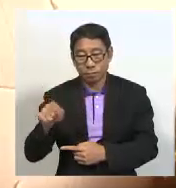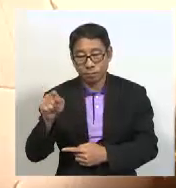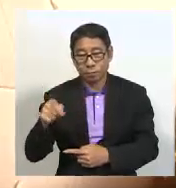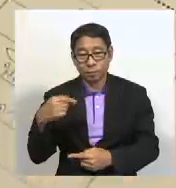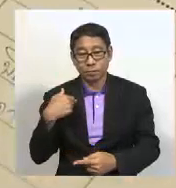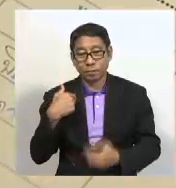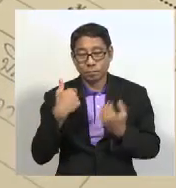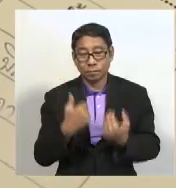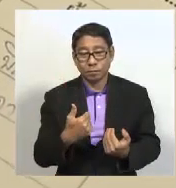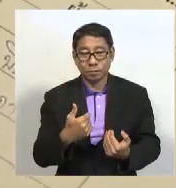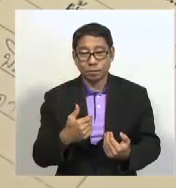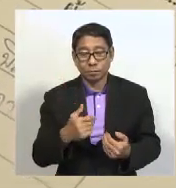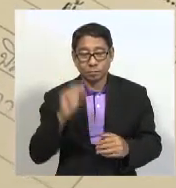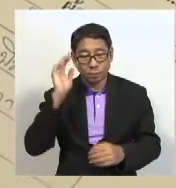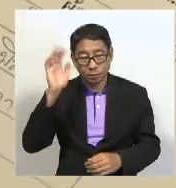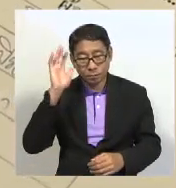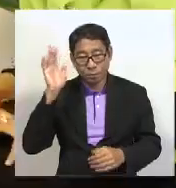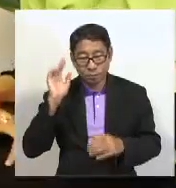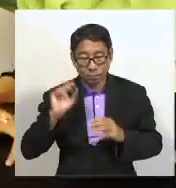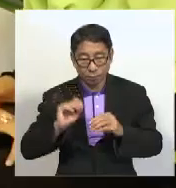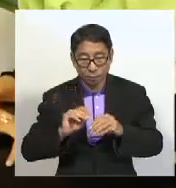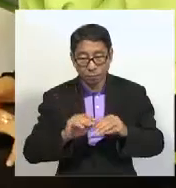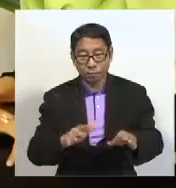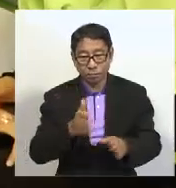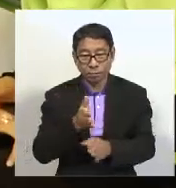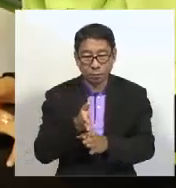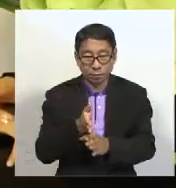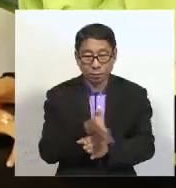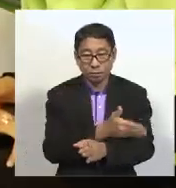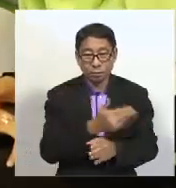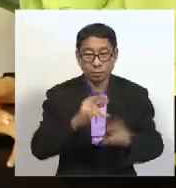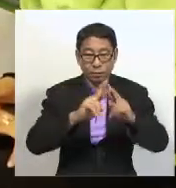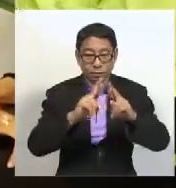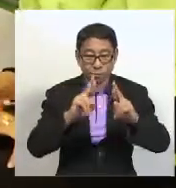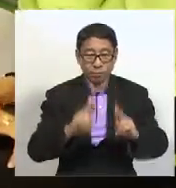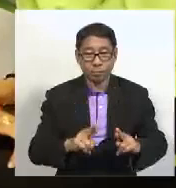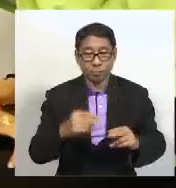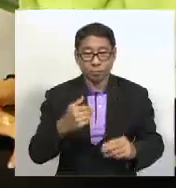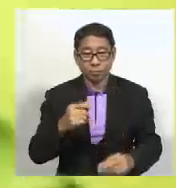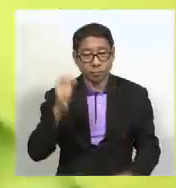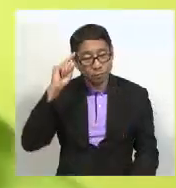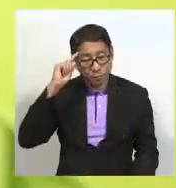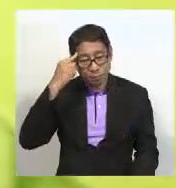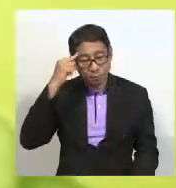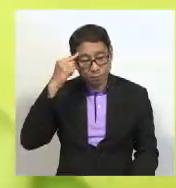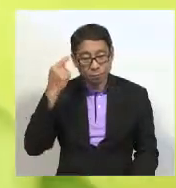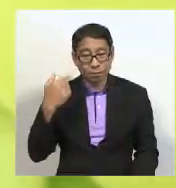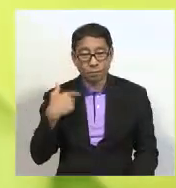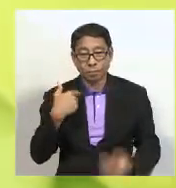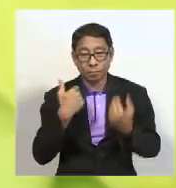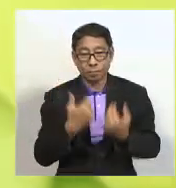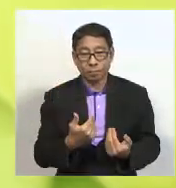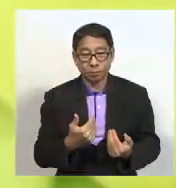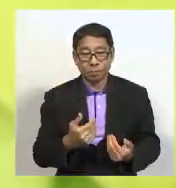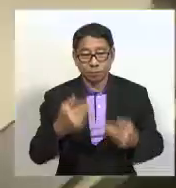15-20%ที่จะต้องไปประชาสัมพันธ์กันแบบนี้เพราะว่าก่อนหน้านี้มีหลายร้านค้ายังไม่เข้าใจ